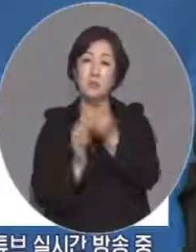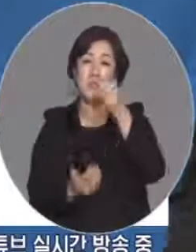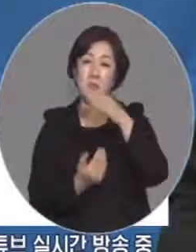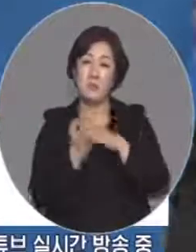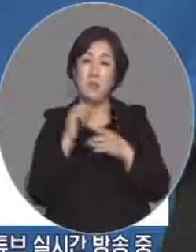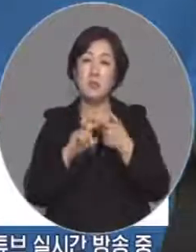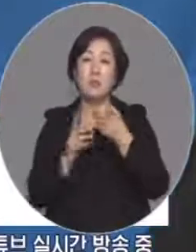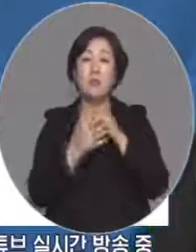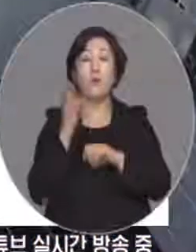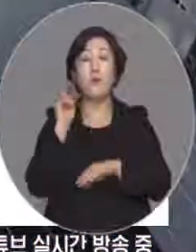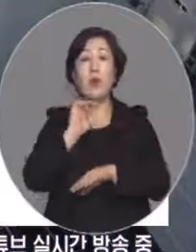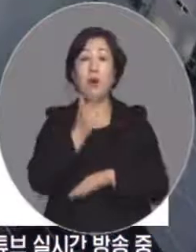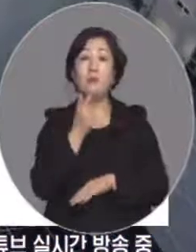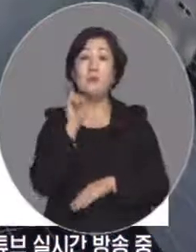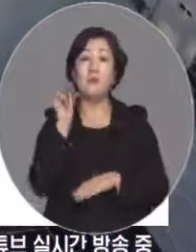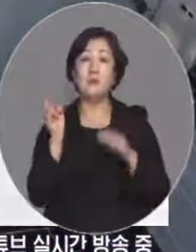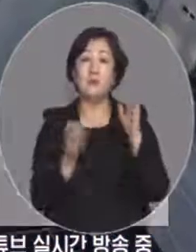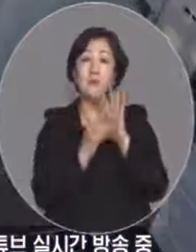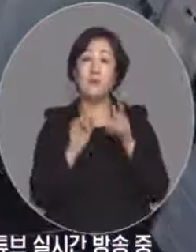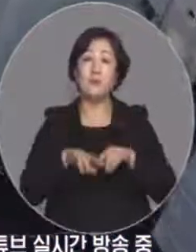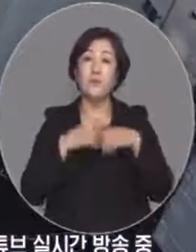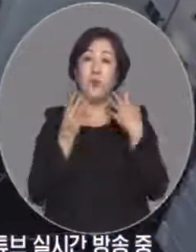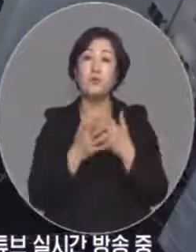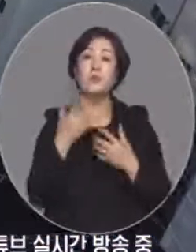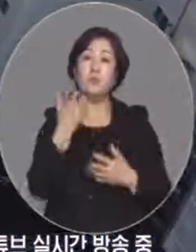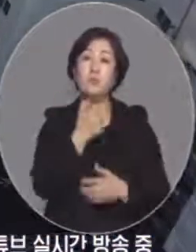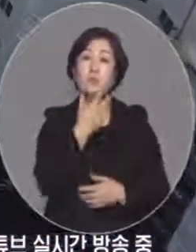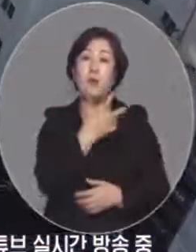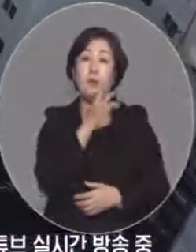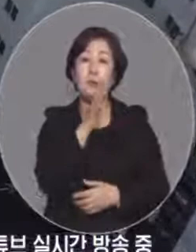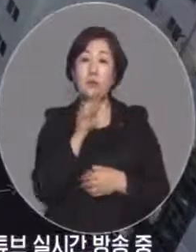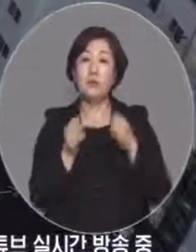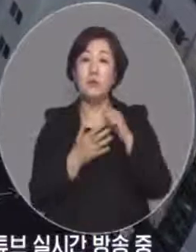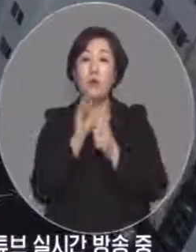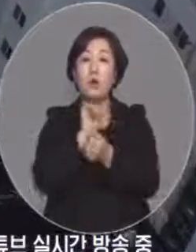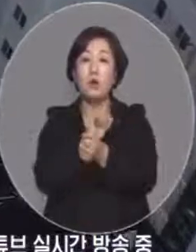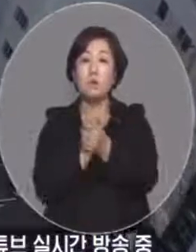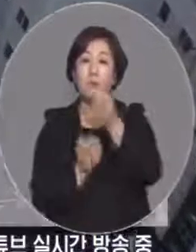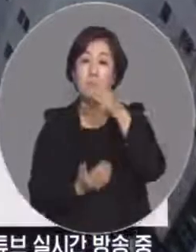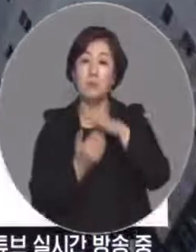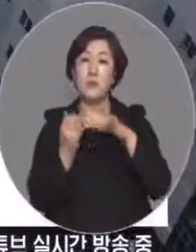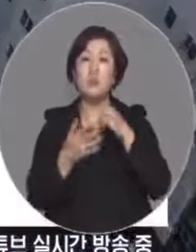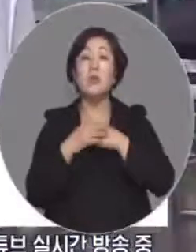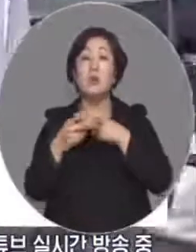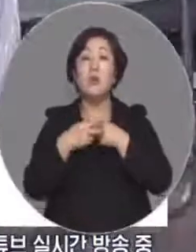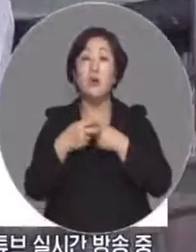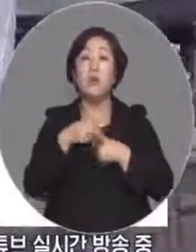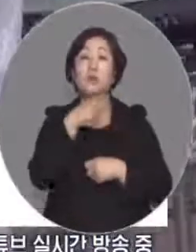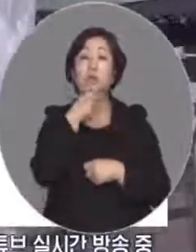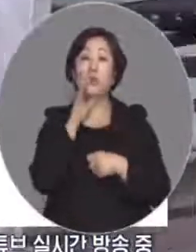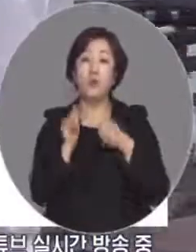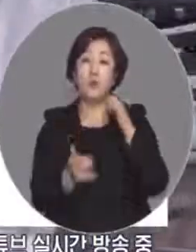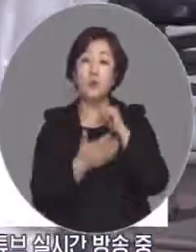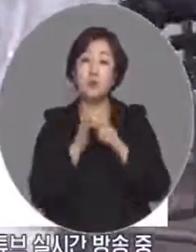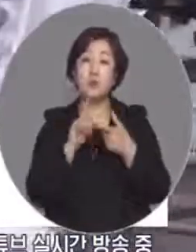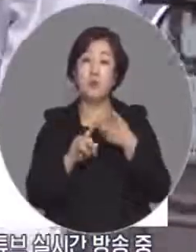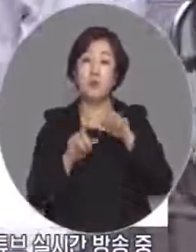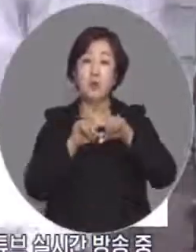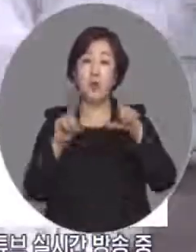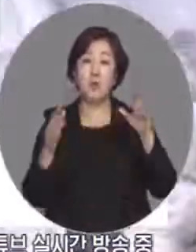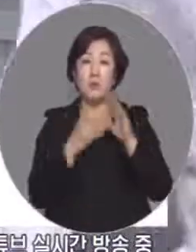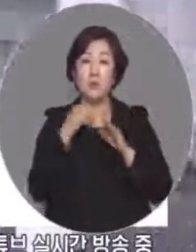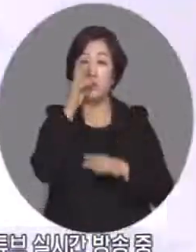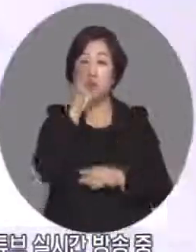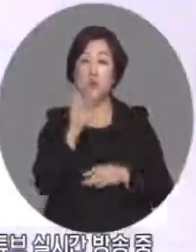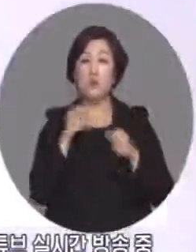됐다라고 보기는 좀 어렵습니다. 전체 78%의 환자가 감염된 양지요양병원. 이곳 역시 중수본에서